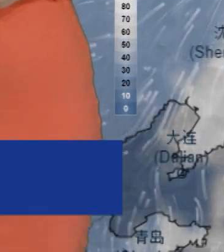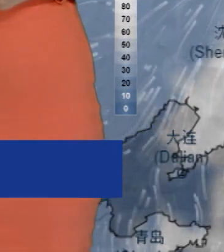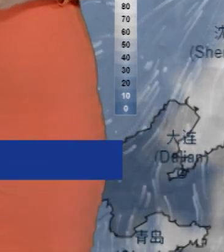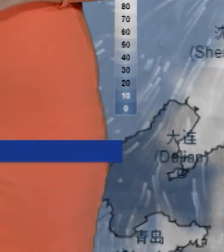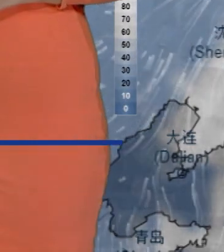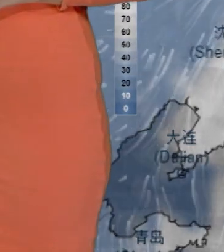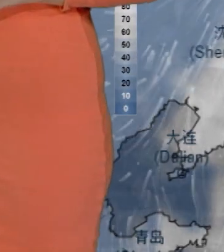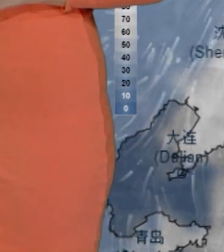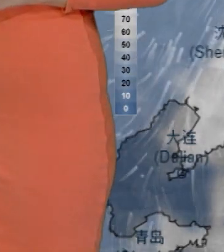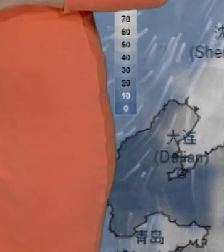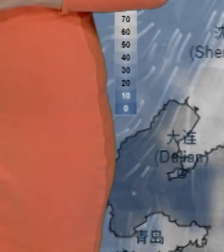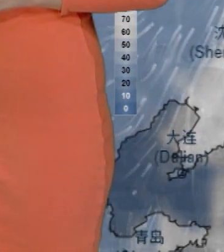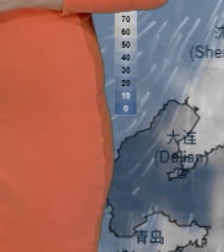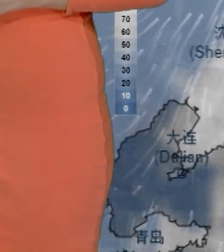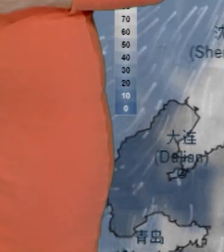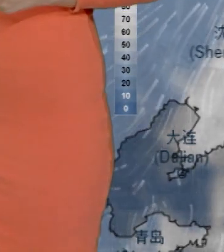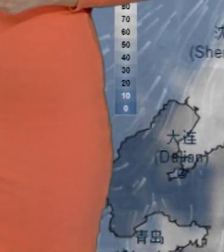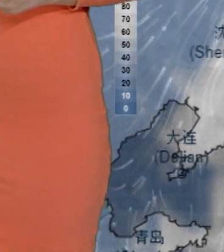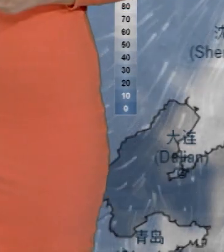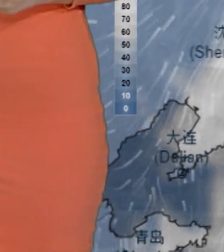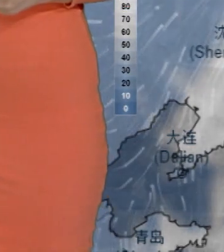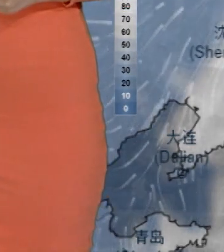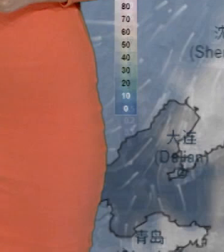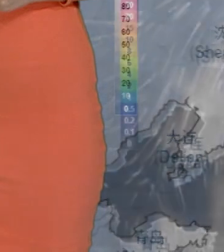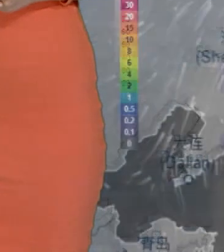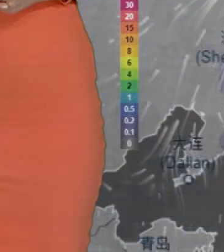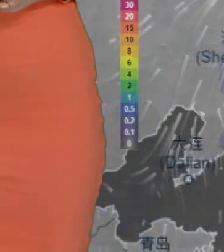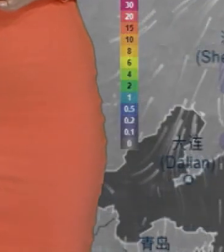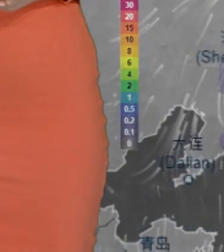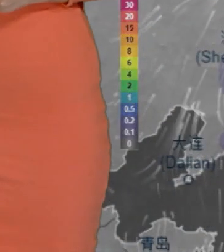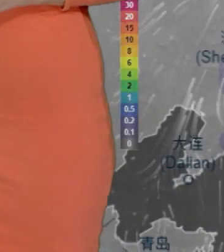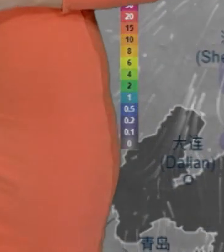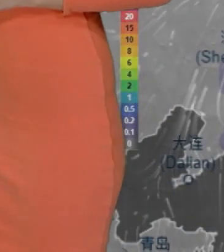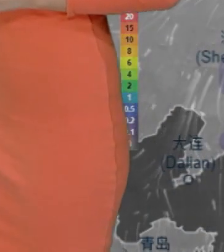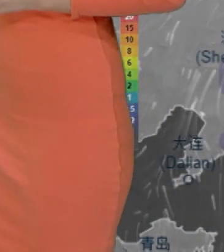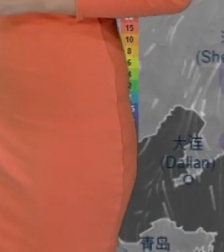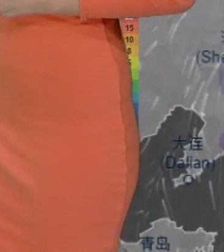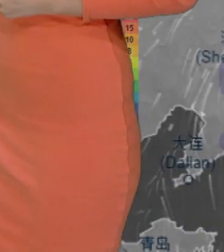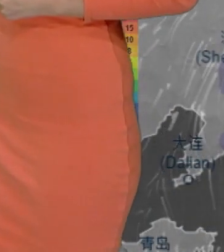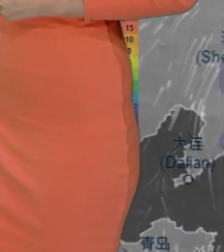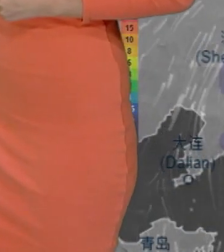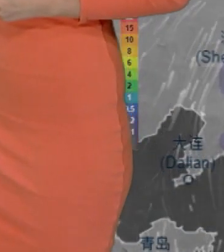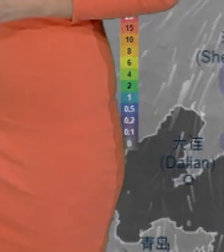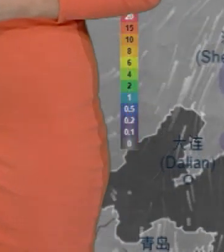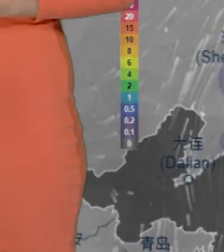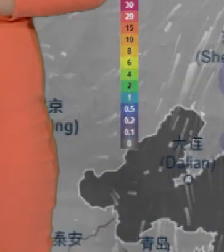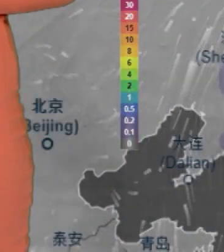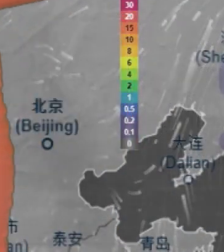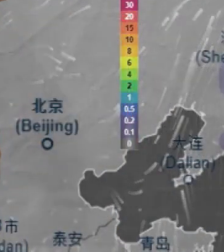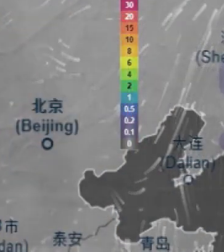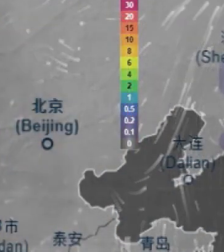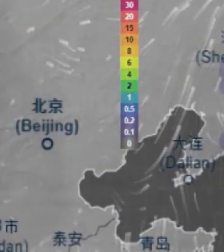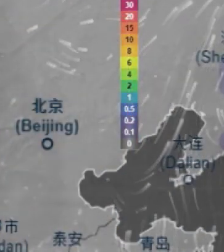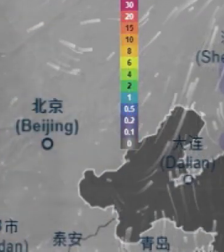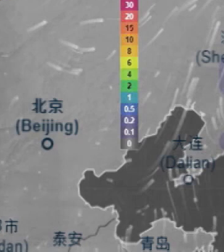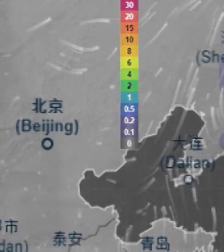үлний масны хувьд их их нутгаар тогтургүй буюу солигдмол өвөлтэй байна. Хурд ондсны хувьд шөндөө уулз голын сав газраар өдөртөө бол алтан салбар уулс орчмоор